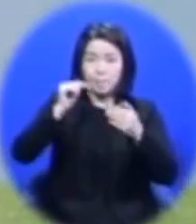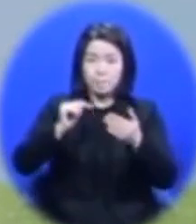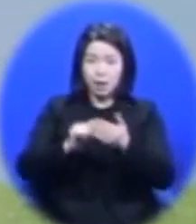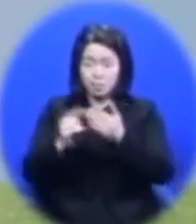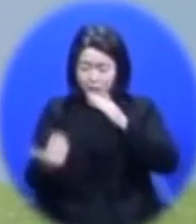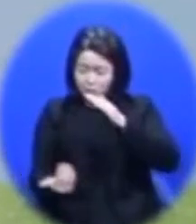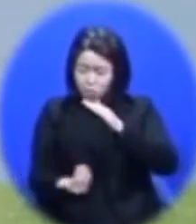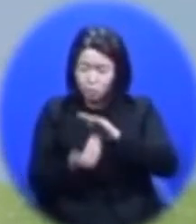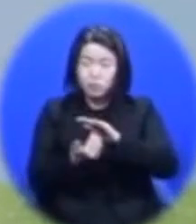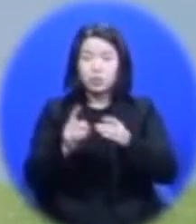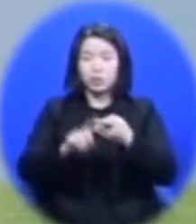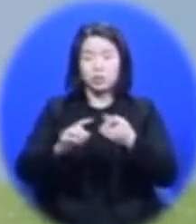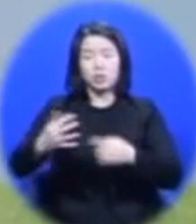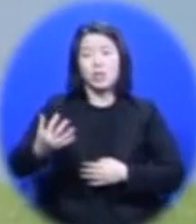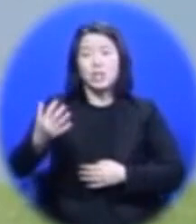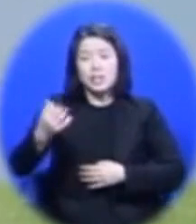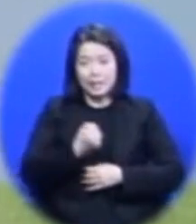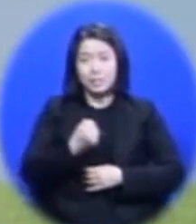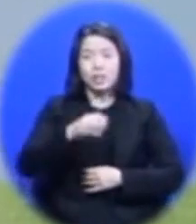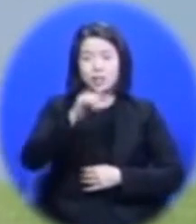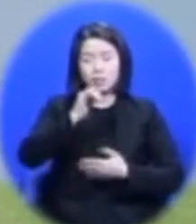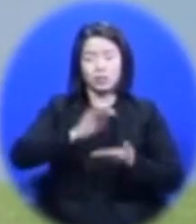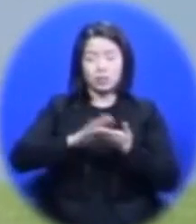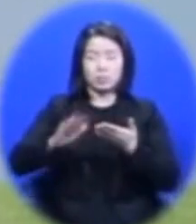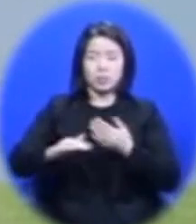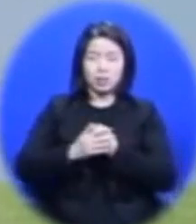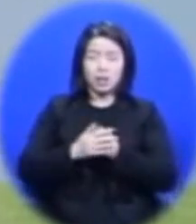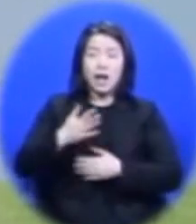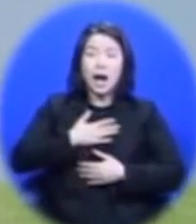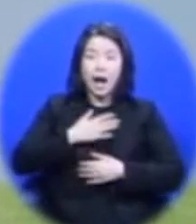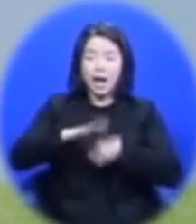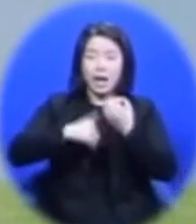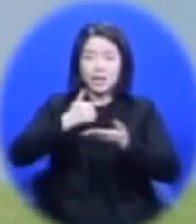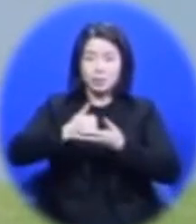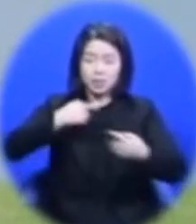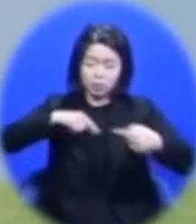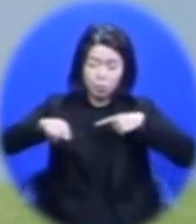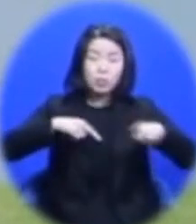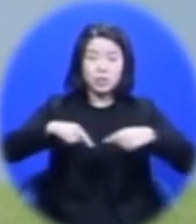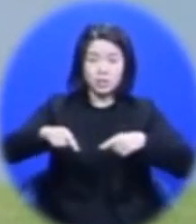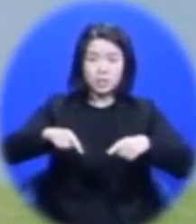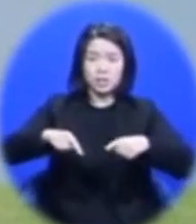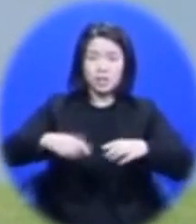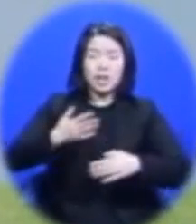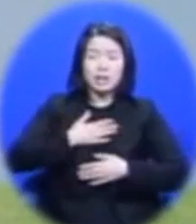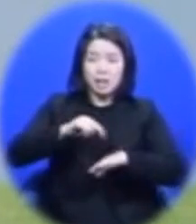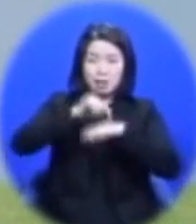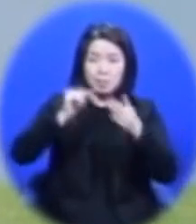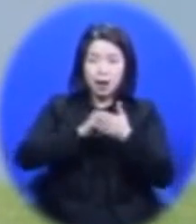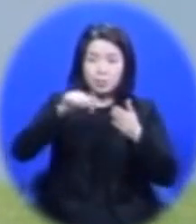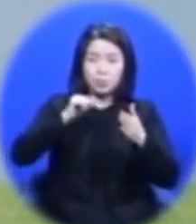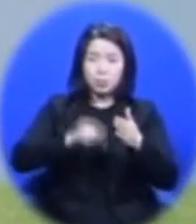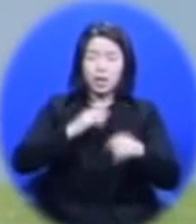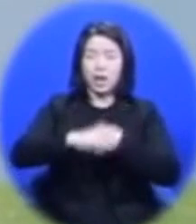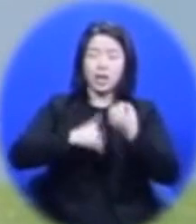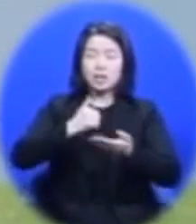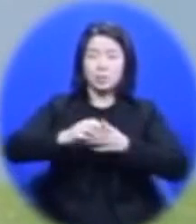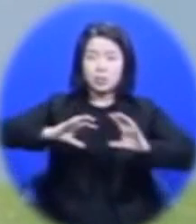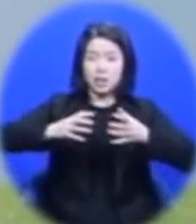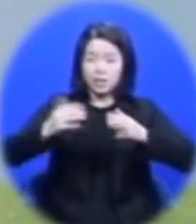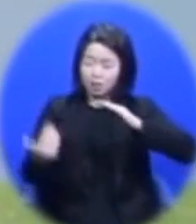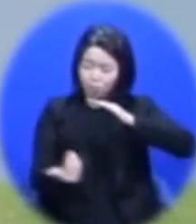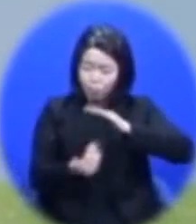이루어지는 것을 누려야 합니다. 하나님이 나를 통치하시는 거죠. 내 마음속에 하나님의 나라가